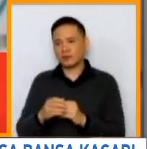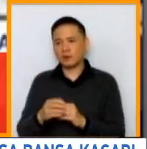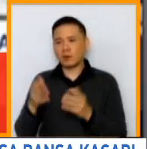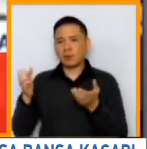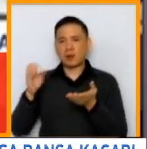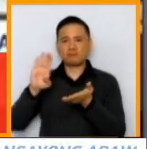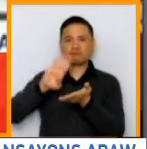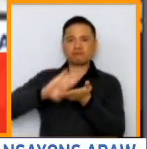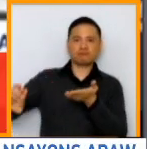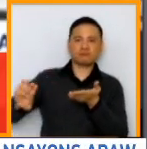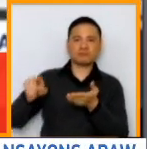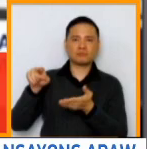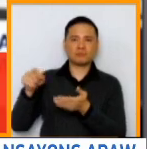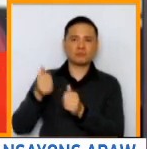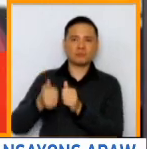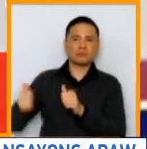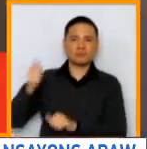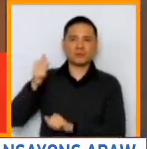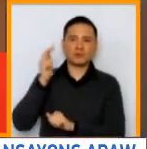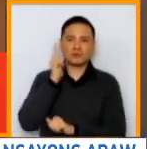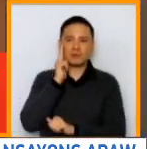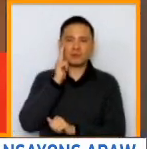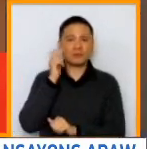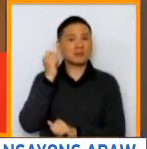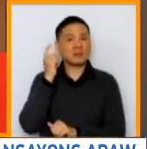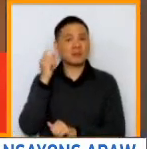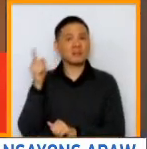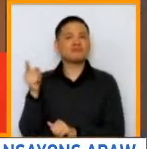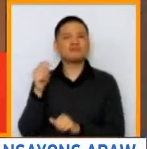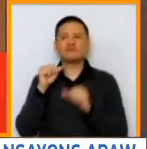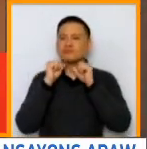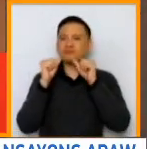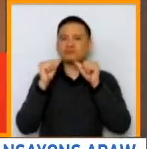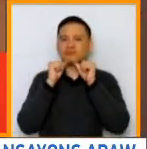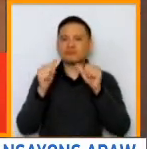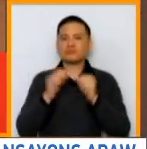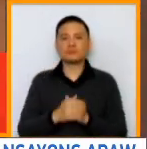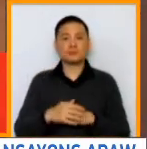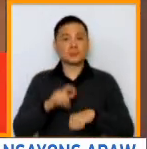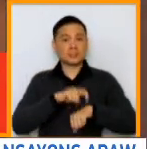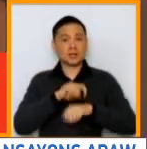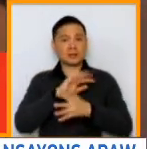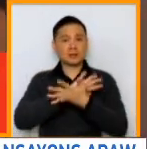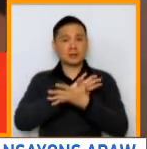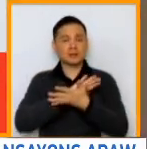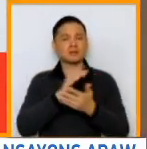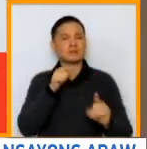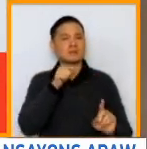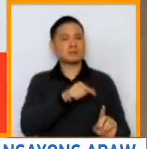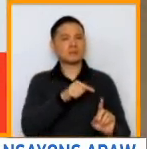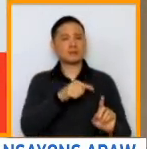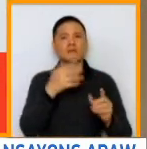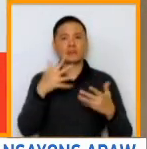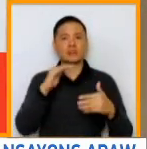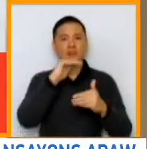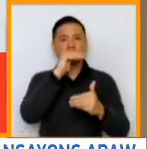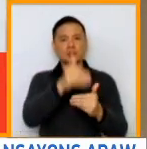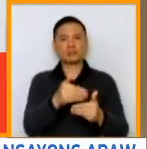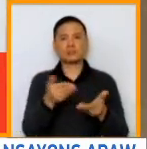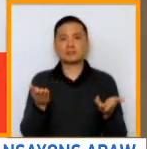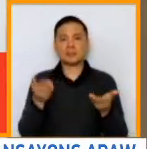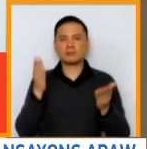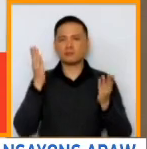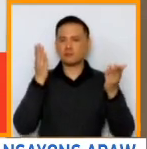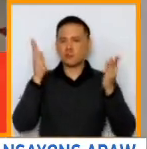Duterte. Bagay na itinanggi niya. Sa kasagsagan naman ng pandemic, na-lockdown si Diaz sa Malaysia at doon napilitang